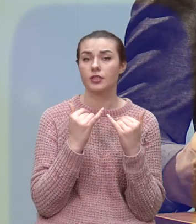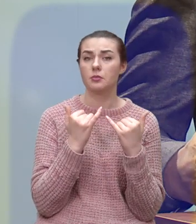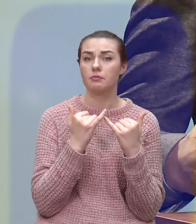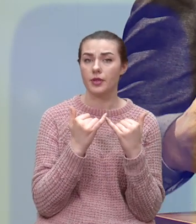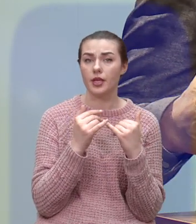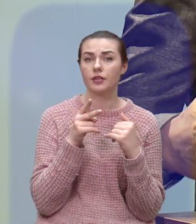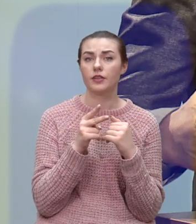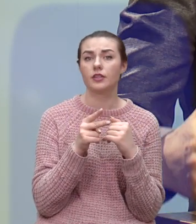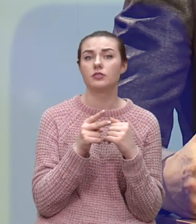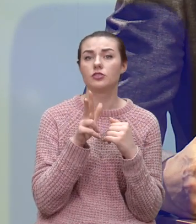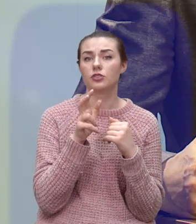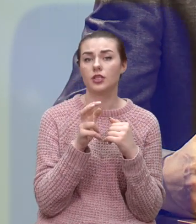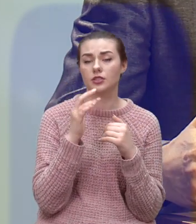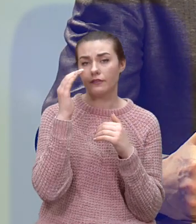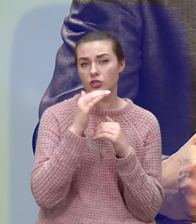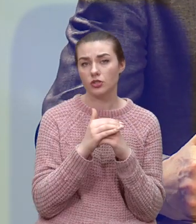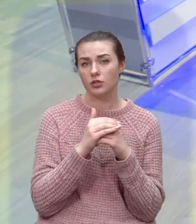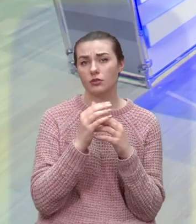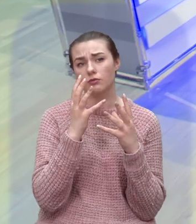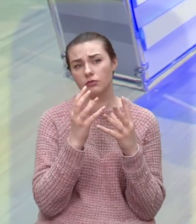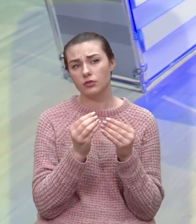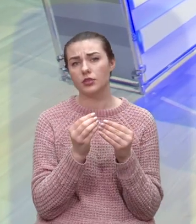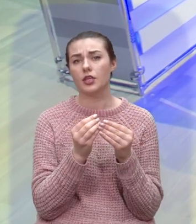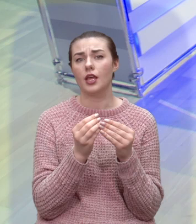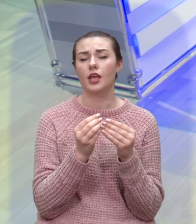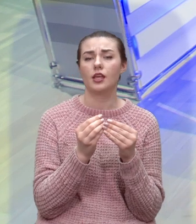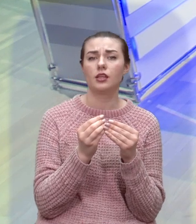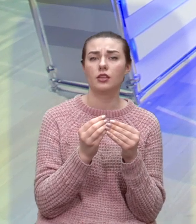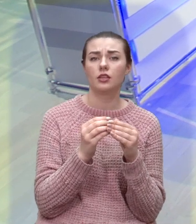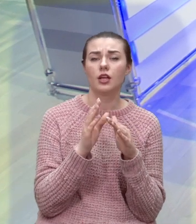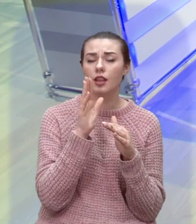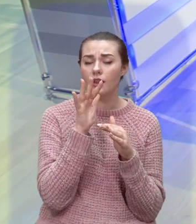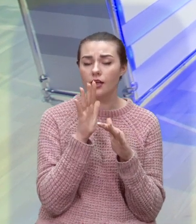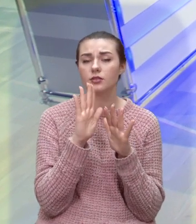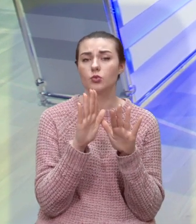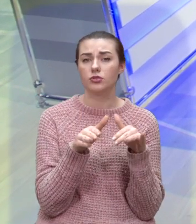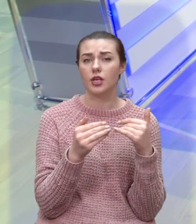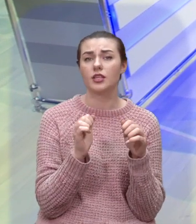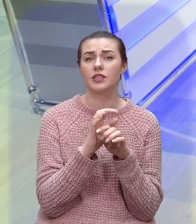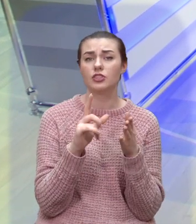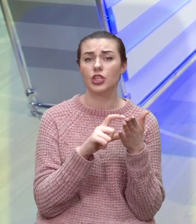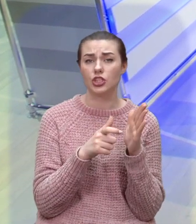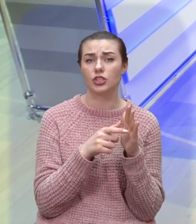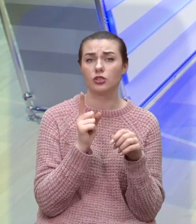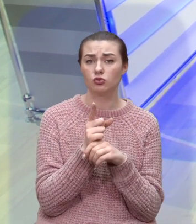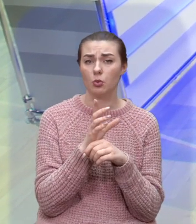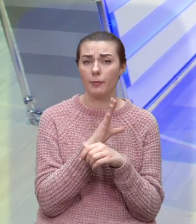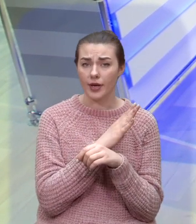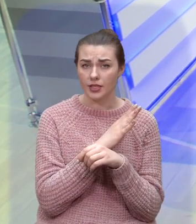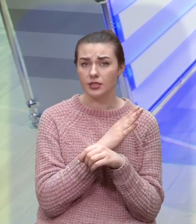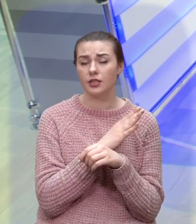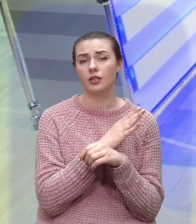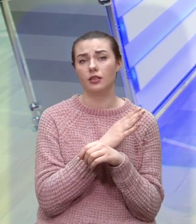теперь 2300 не или 2300 лет спустя святилище должно